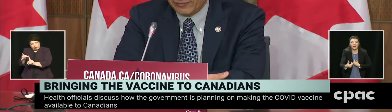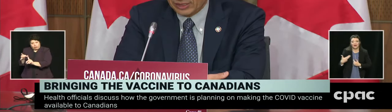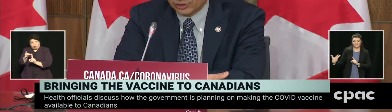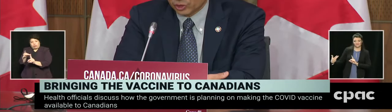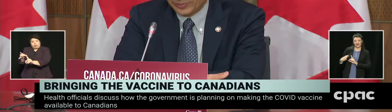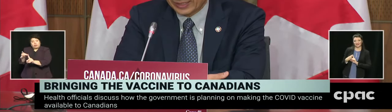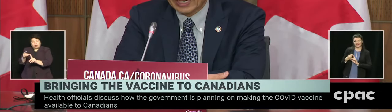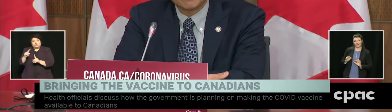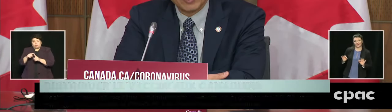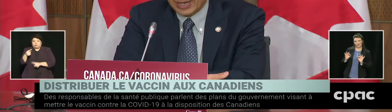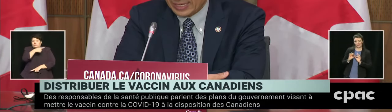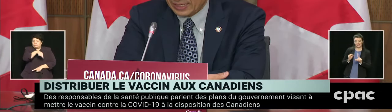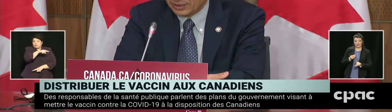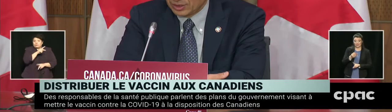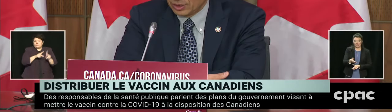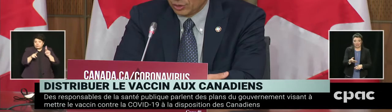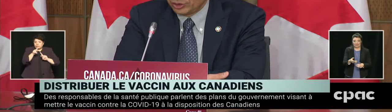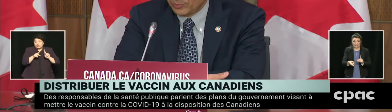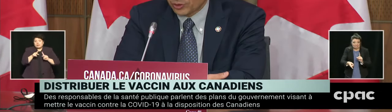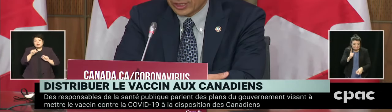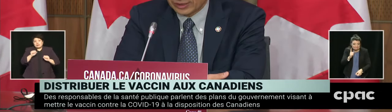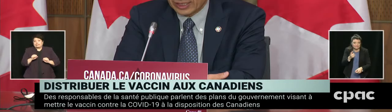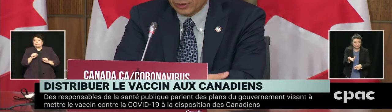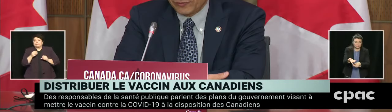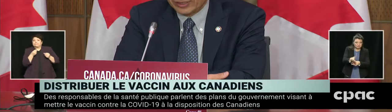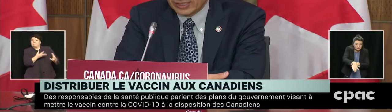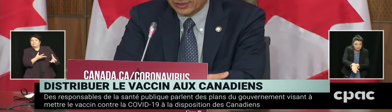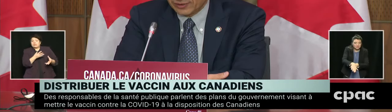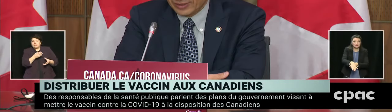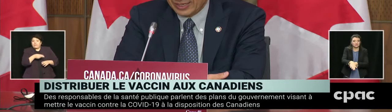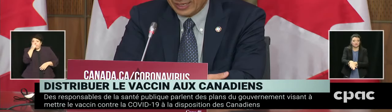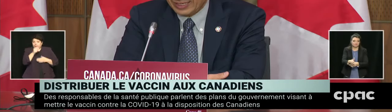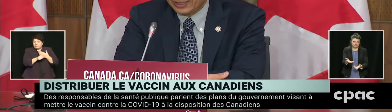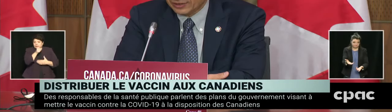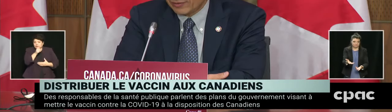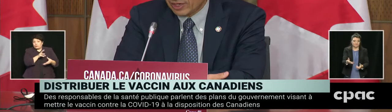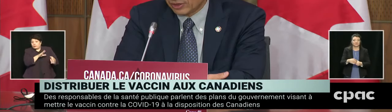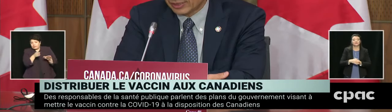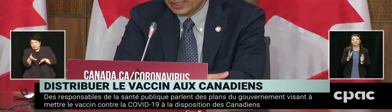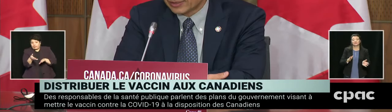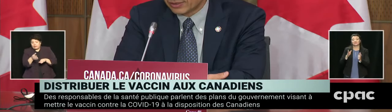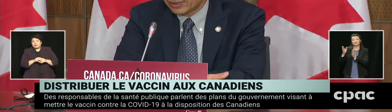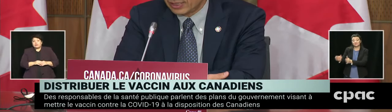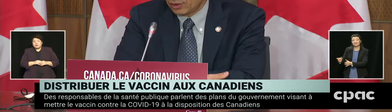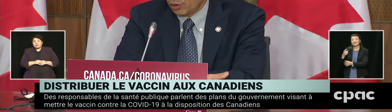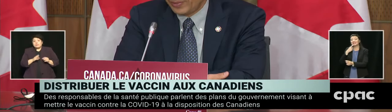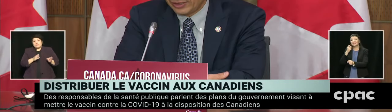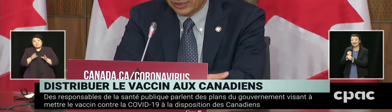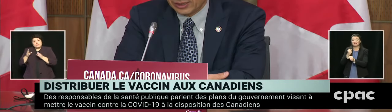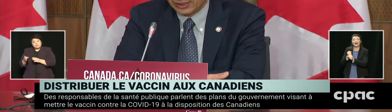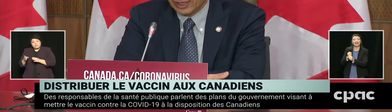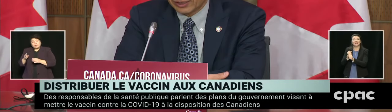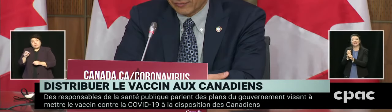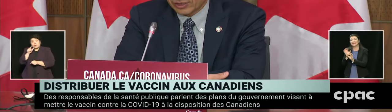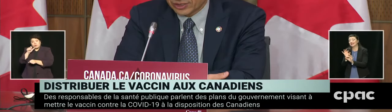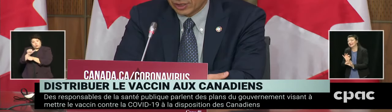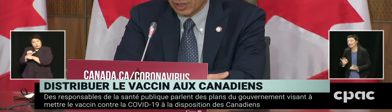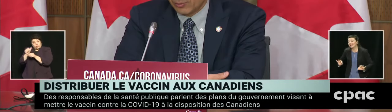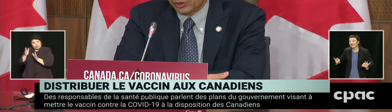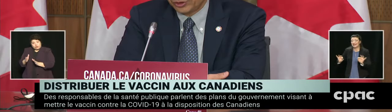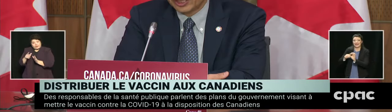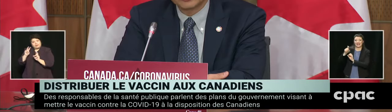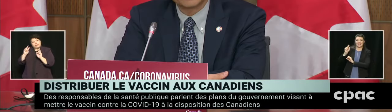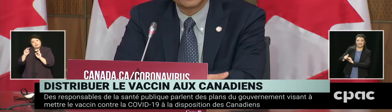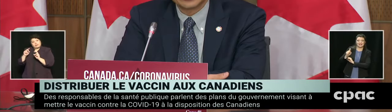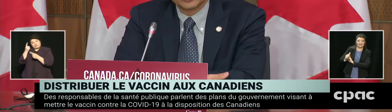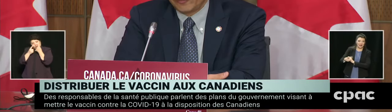risque élevé de tomber gravement malades ou de mourir de la COVID-19 et les travailleurs essentiels au maintien de l'intervention